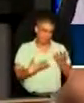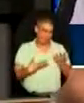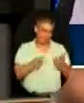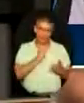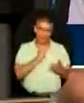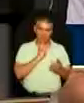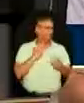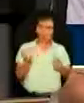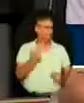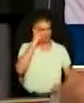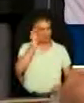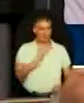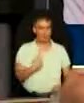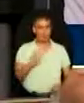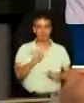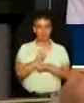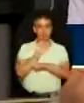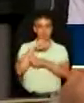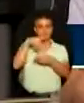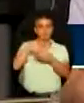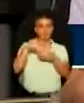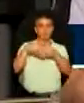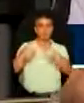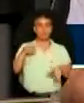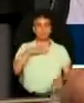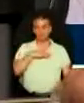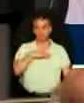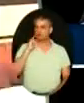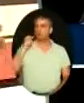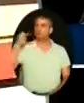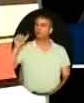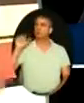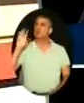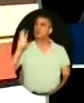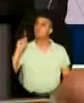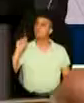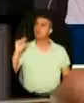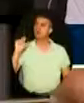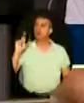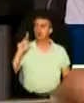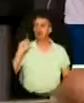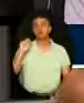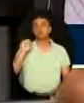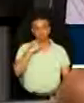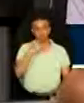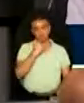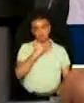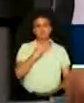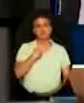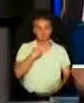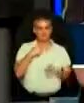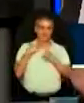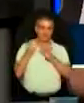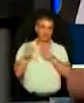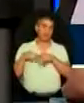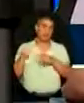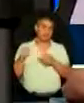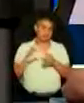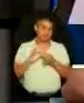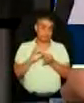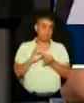די הצורך באופן ציבורי עם המורדים שנמצאים על הגבול שלנו. מה שהיה ג'אבת אל נוסרה. נכון, אמרת, אז ג'אבת אל נוסרה, אנחנו גם מטפלים, זה